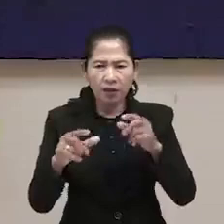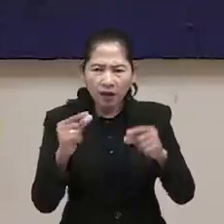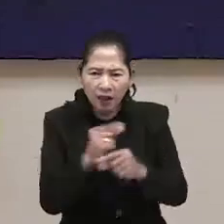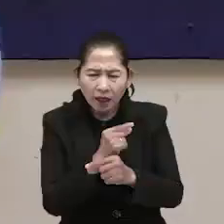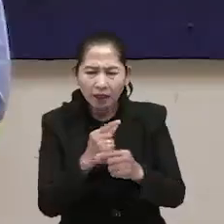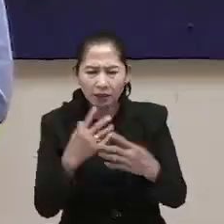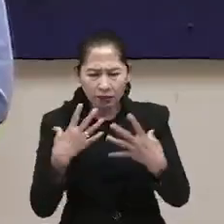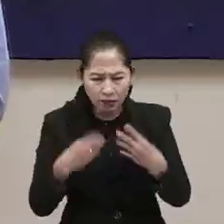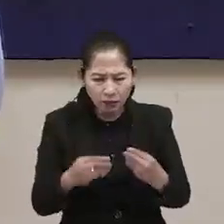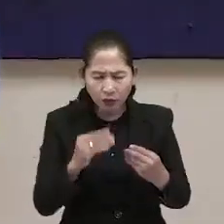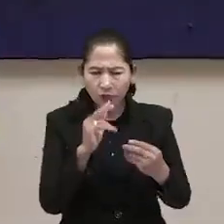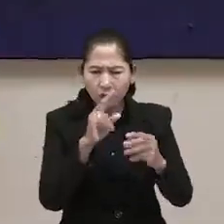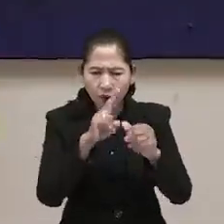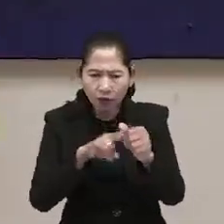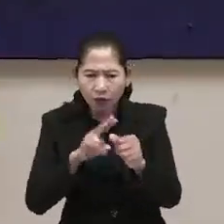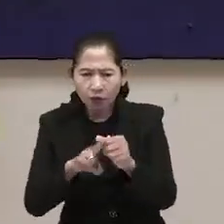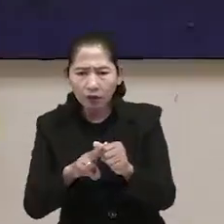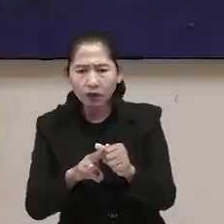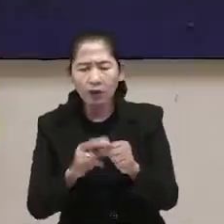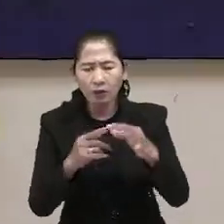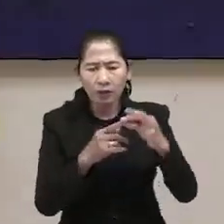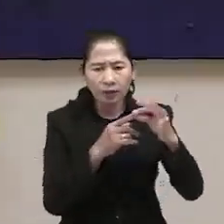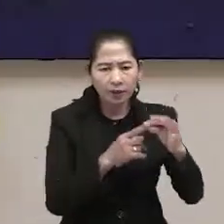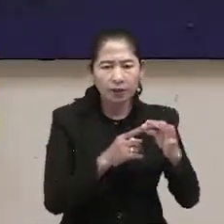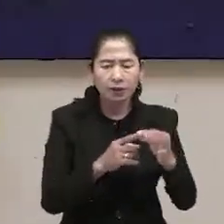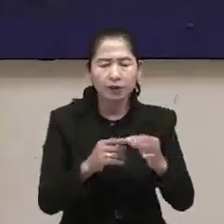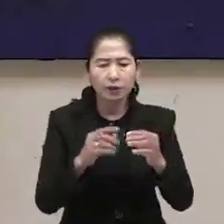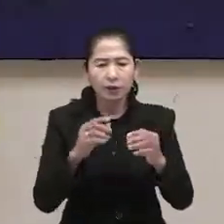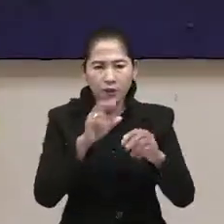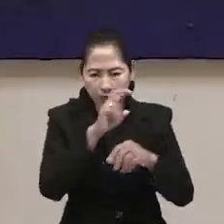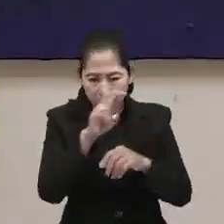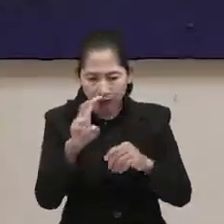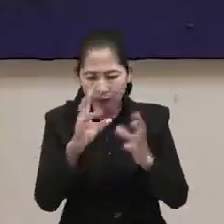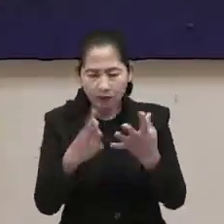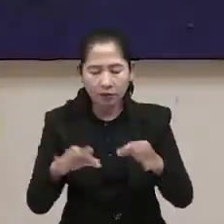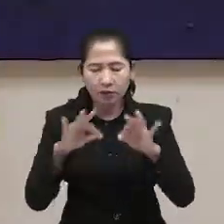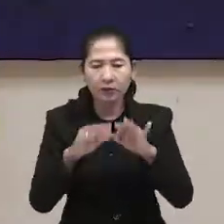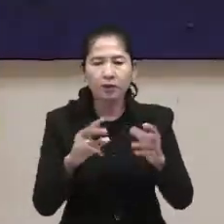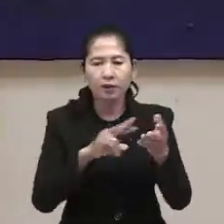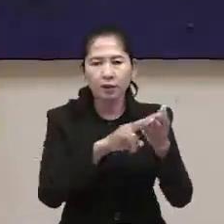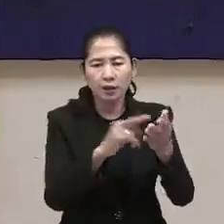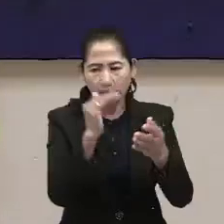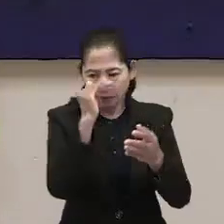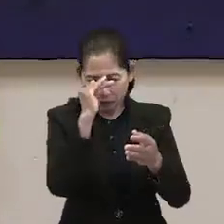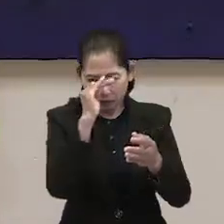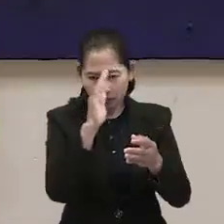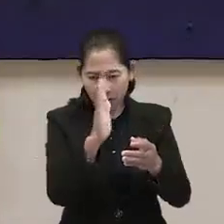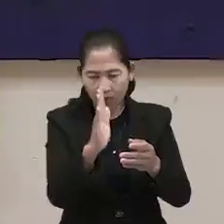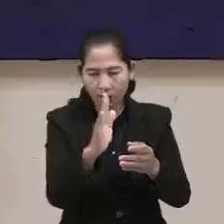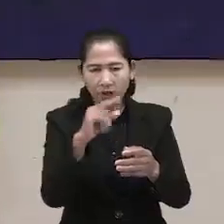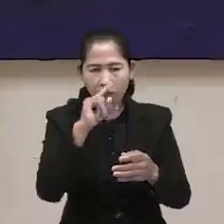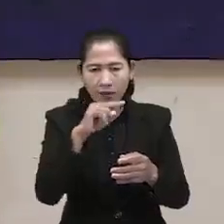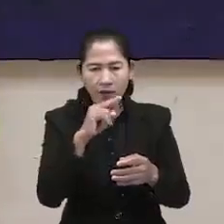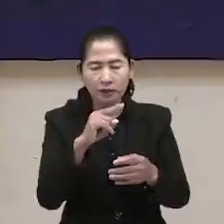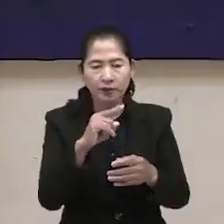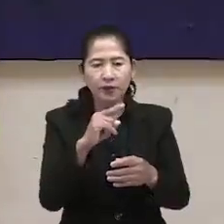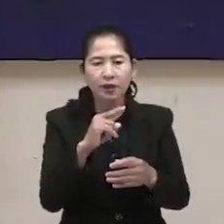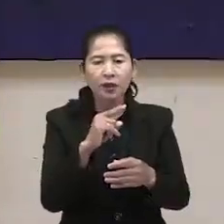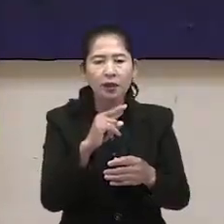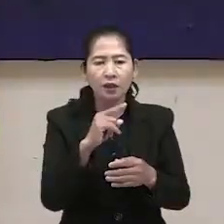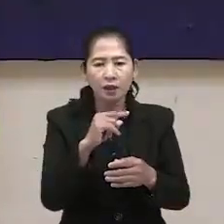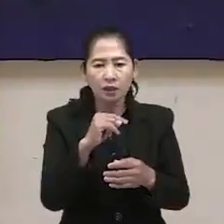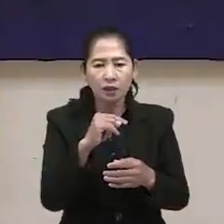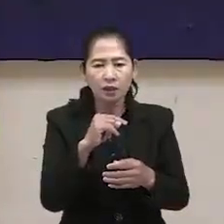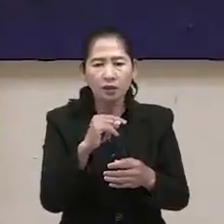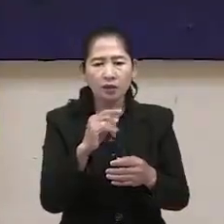slot ការអត់ធន់ចាផលប្រយោជន៍ជាឆ្មាំដ៏សំខាន់តំណាងភាពស្មោះត្រង់នឹងបើសិនជា